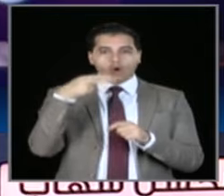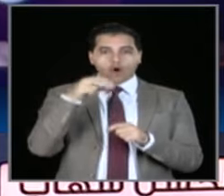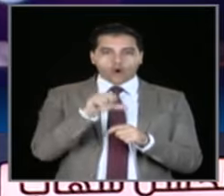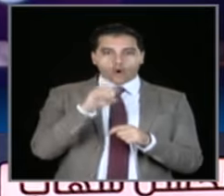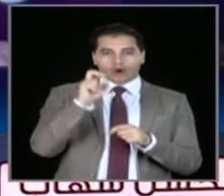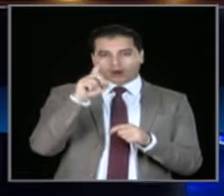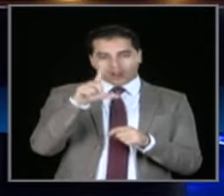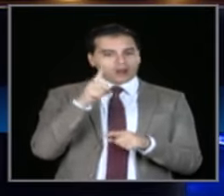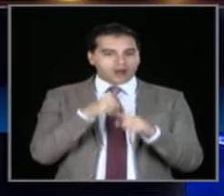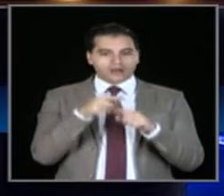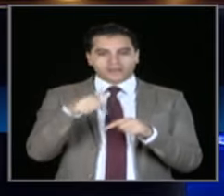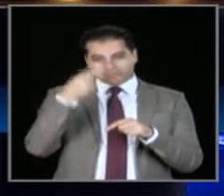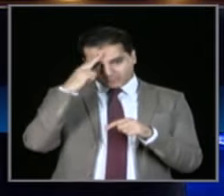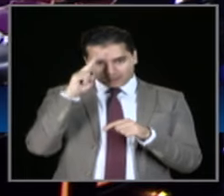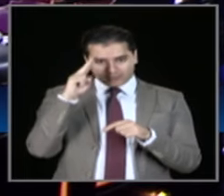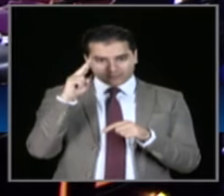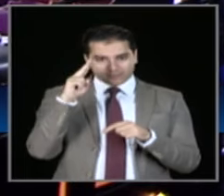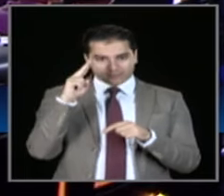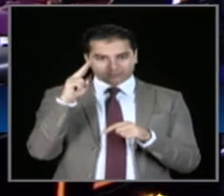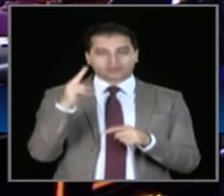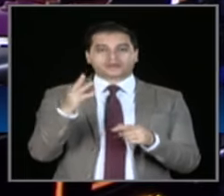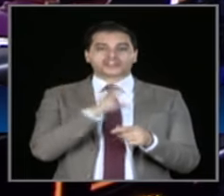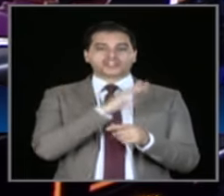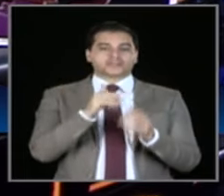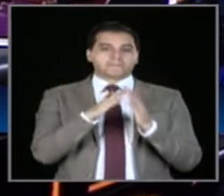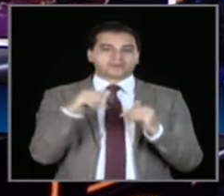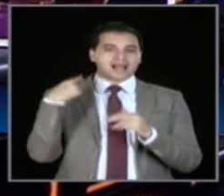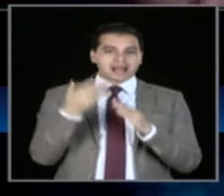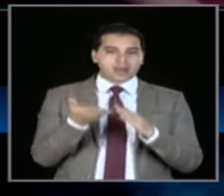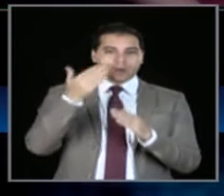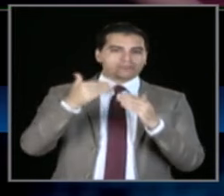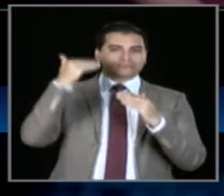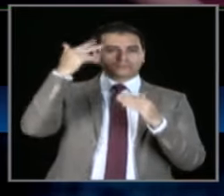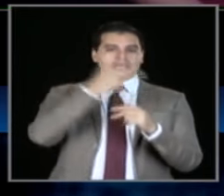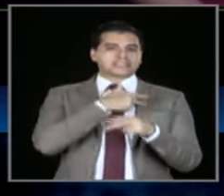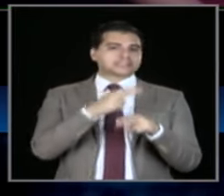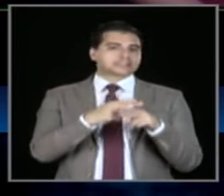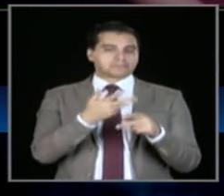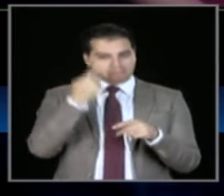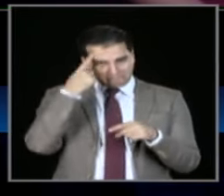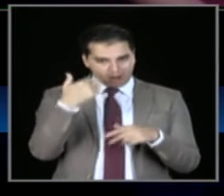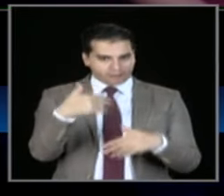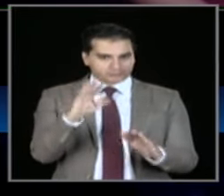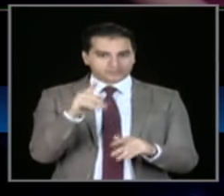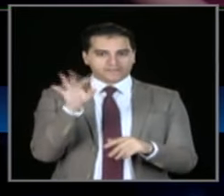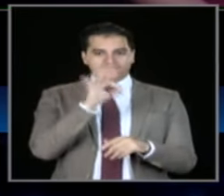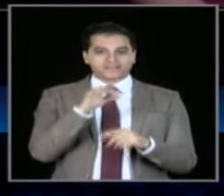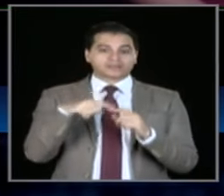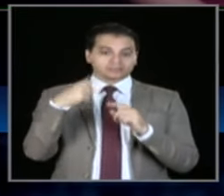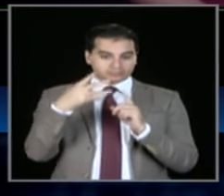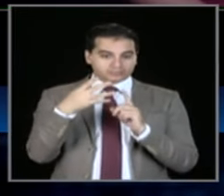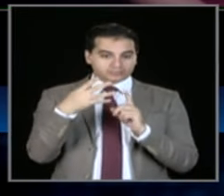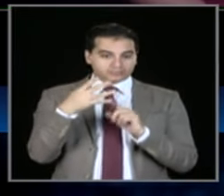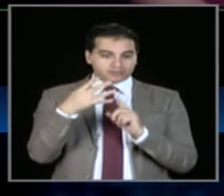القوات المسلحه المصريه؟ مقدم. غلط. احمد سكرنو اول رئيس لاحدى الدول الاسيويه؟ اندونيسيا. صح. اديبه